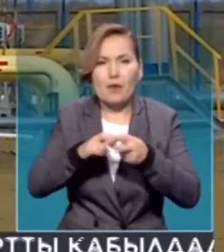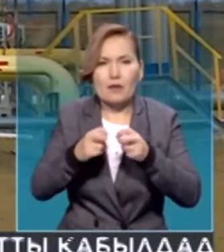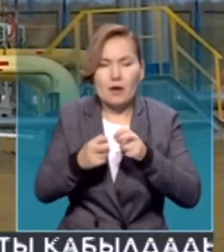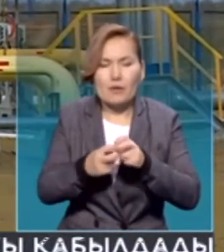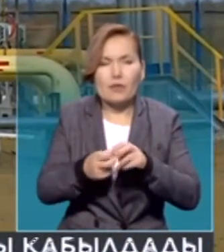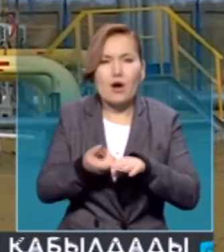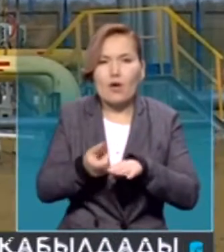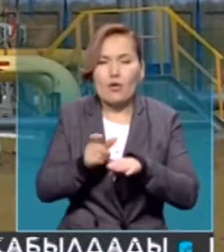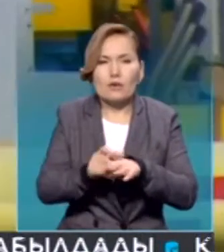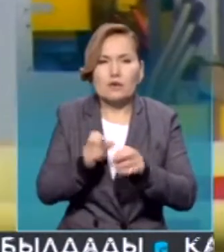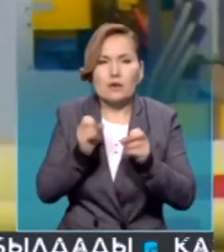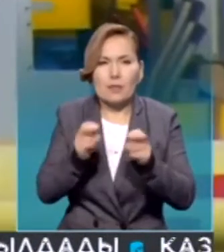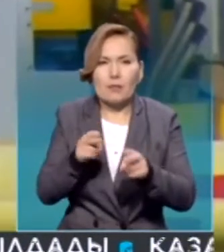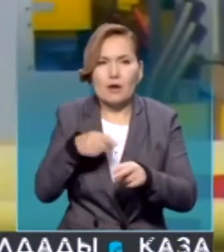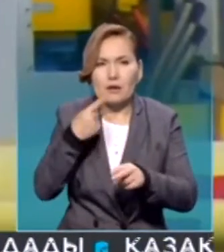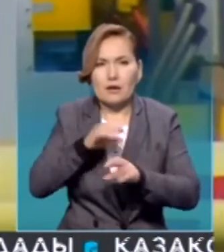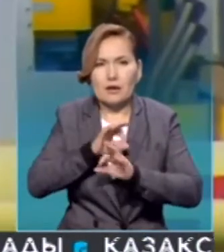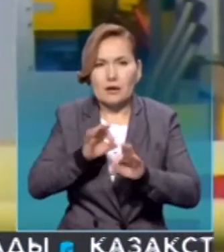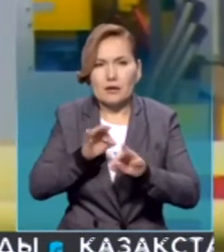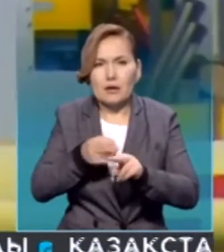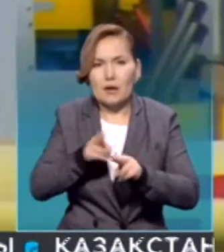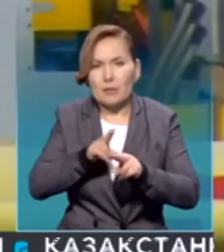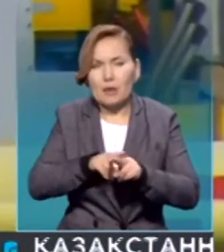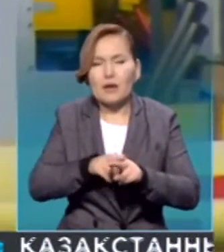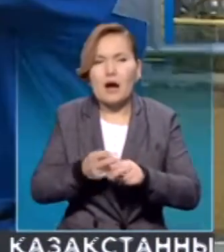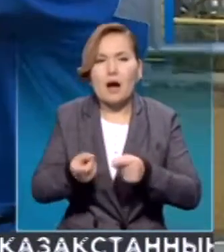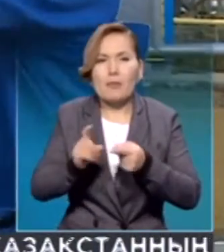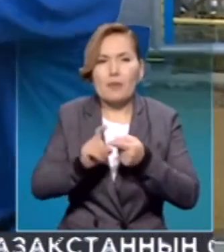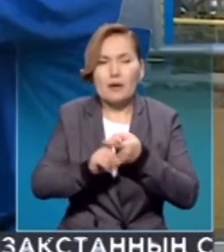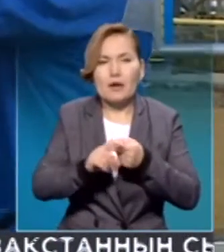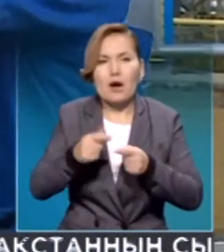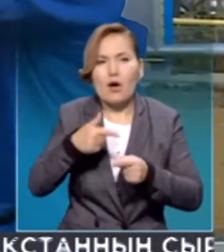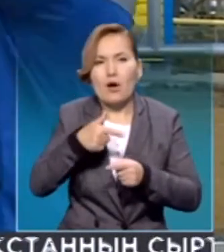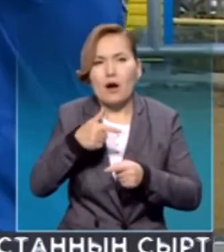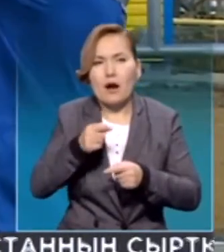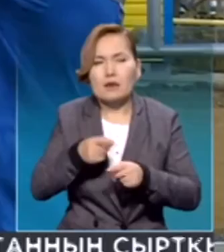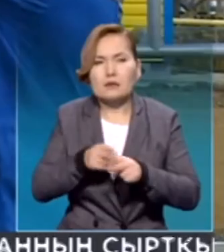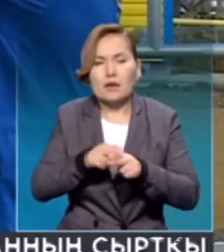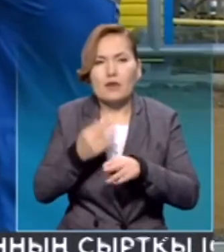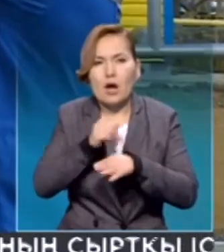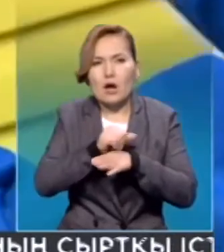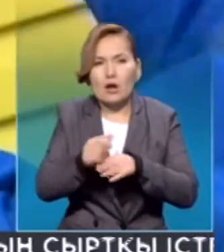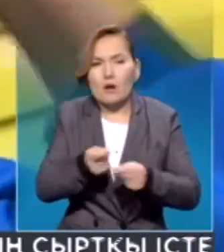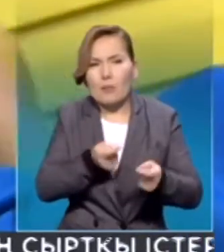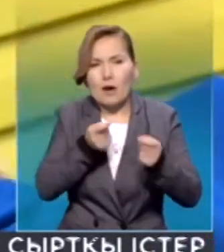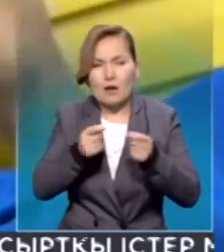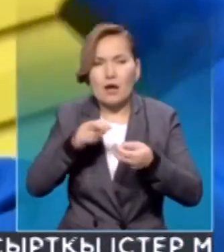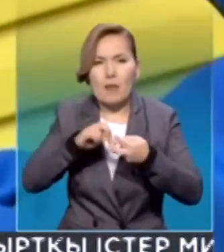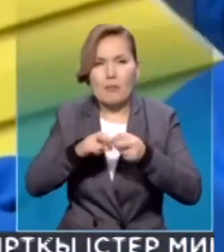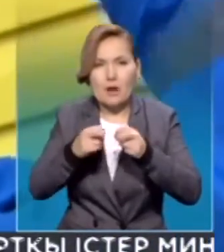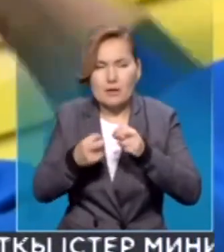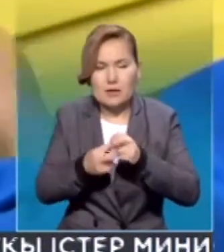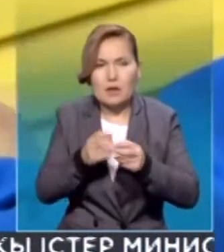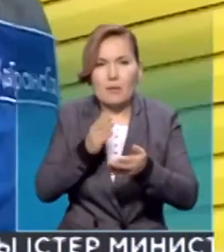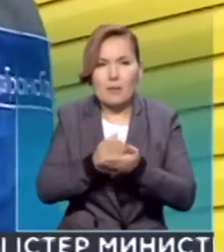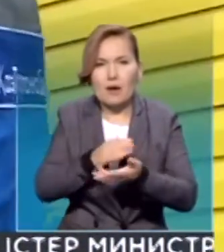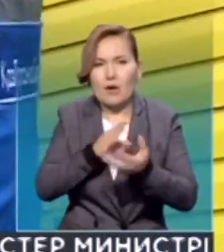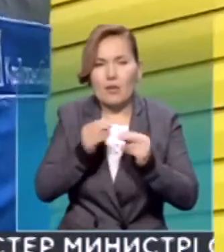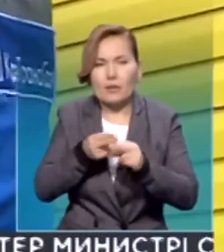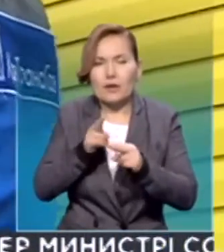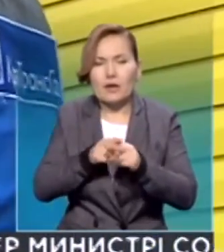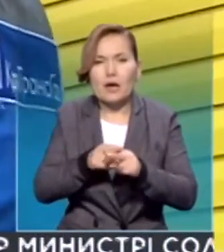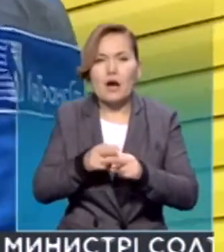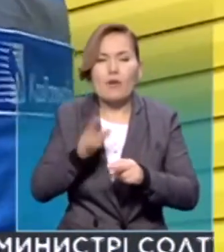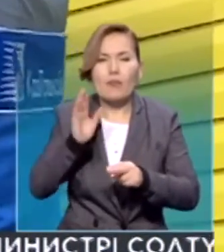пайда болуына әсер ететінін айтады. Осыған байланысты көгілдір отынды импорттау мәселесі өзекті болып тұр. Ведомство қосымша ресурс қажет